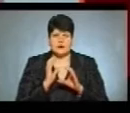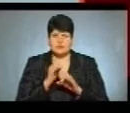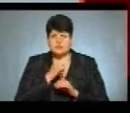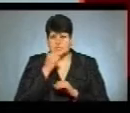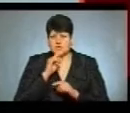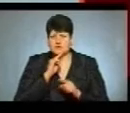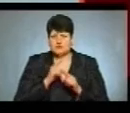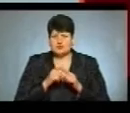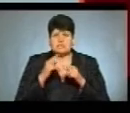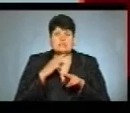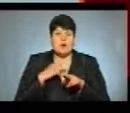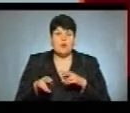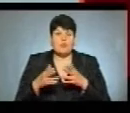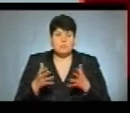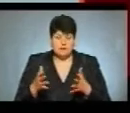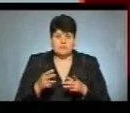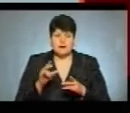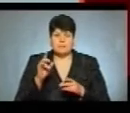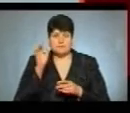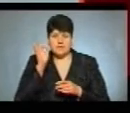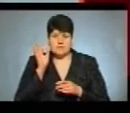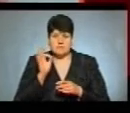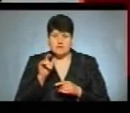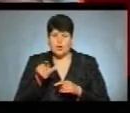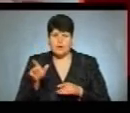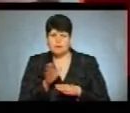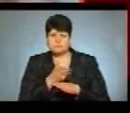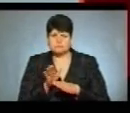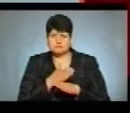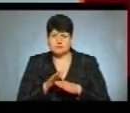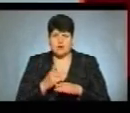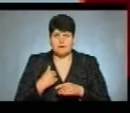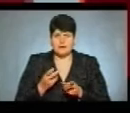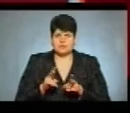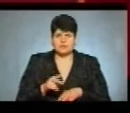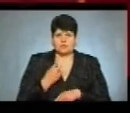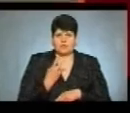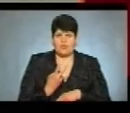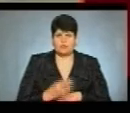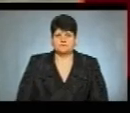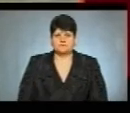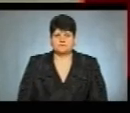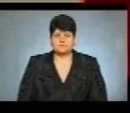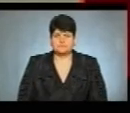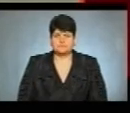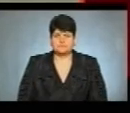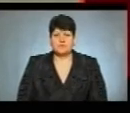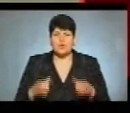дорогою загубили. Там німці людей сортували, кого куди, а ми удвох залишились.